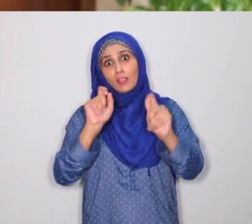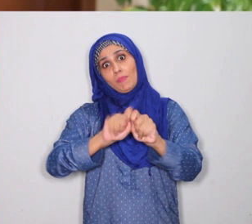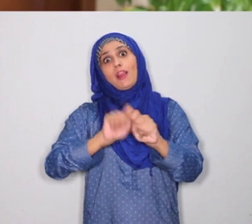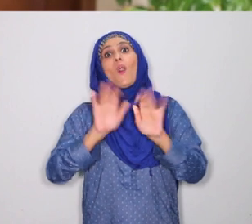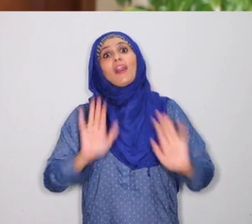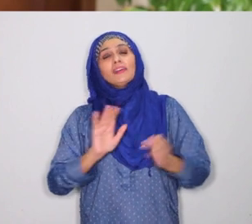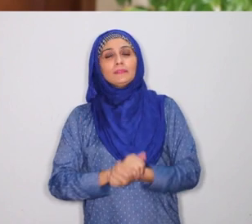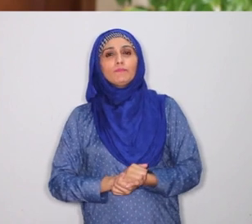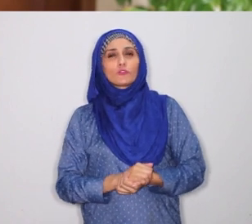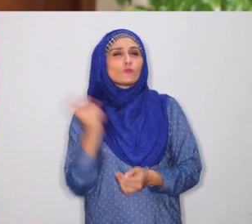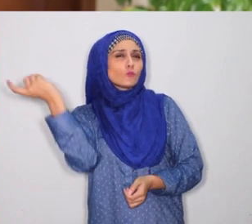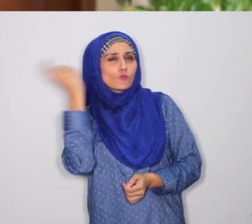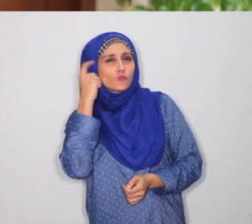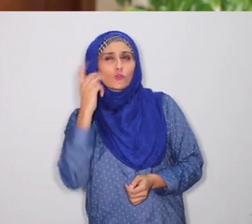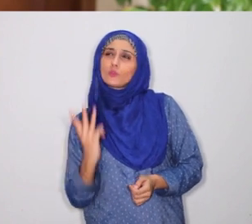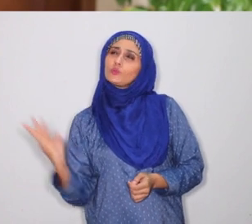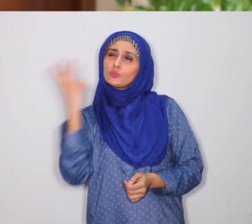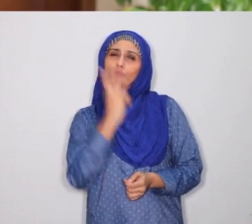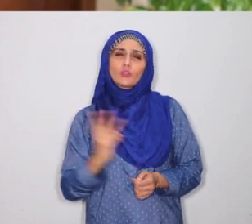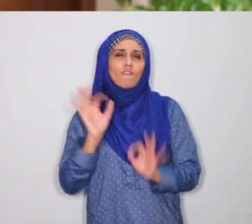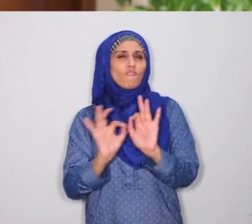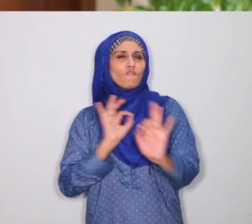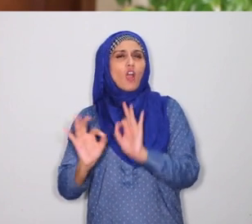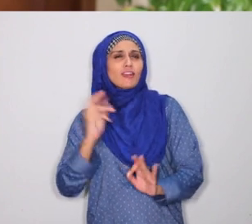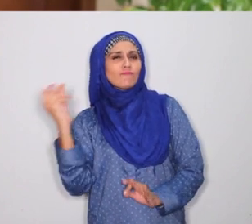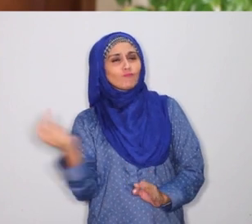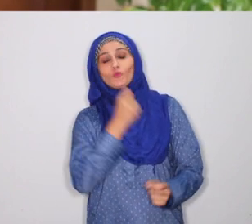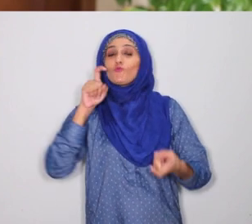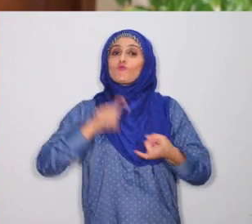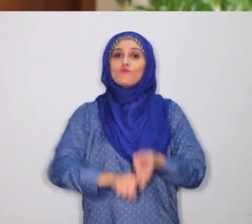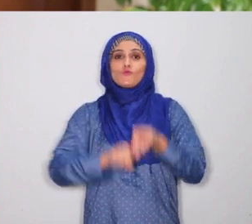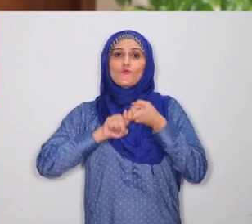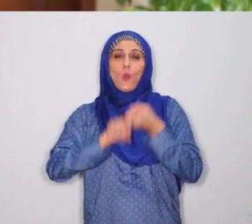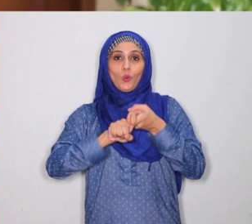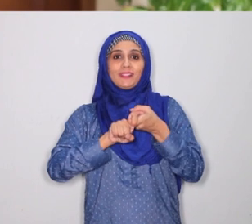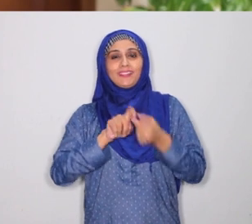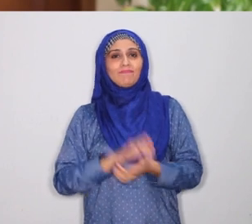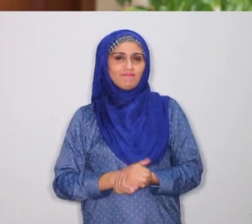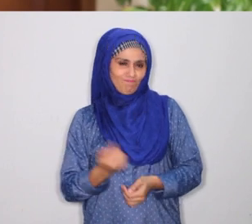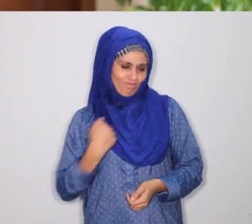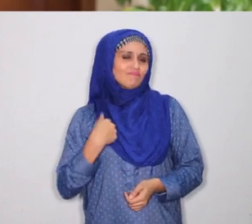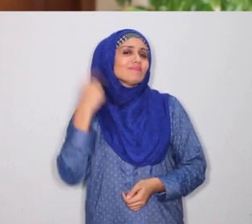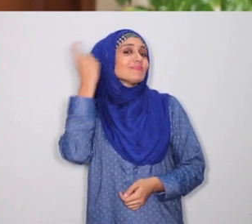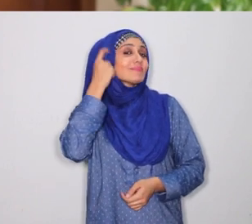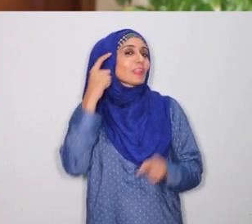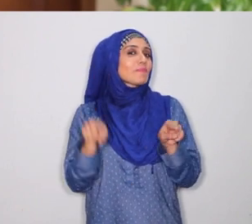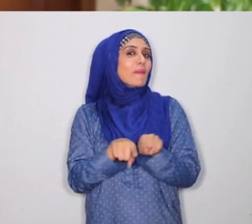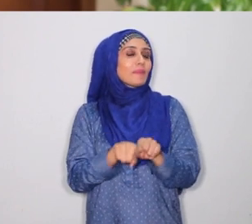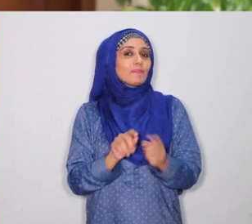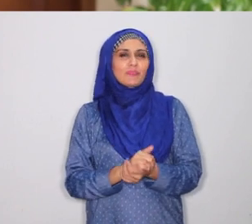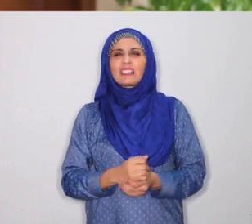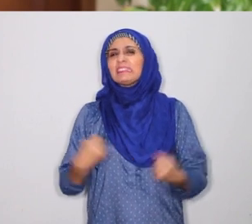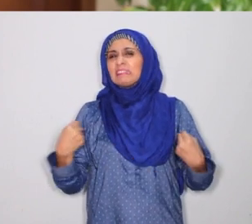तीनों ने फौरन दोस्ती कर ली। मेरा भी यही ख्याल है, लड़ाई झगड़े से मौसम